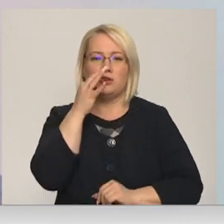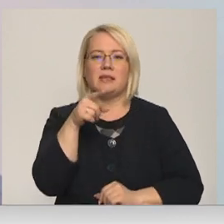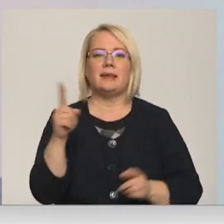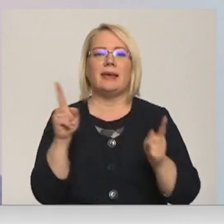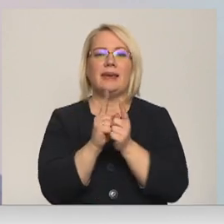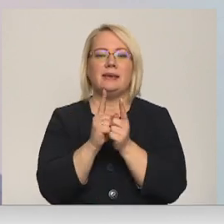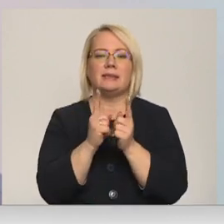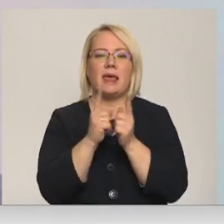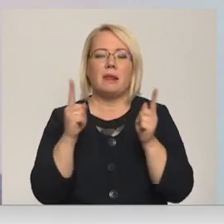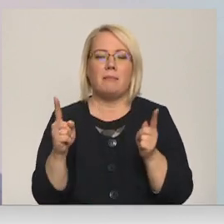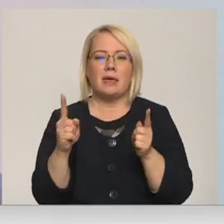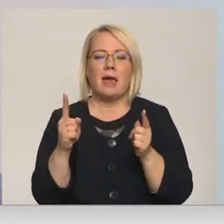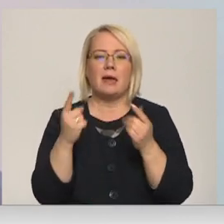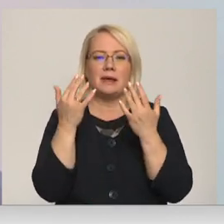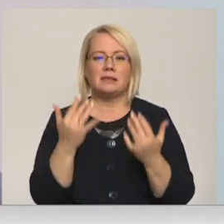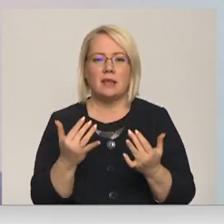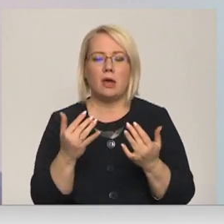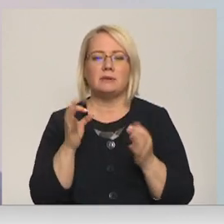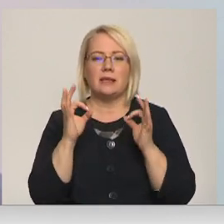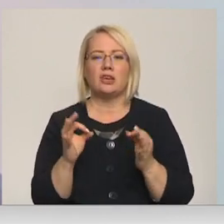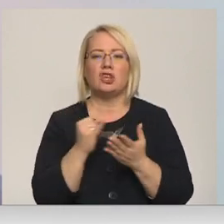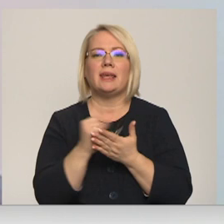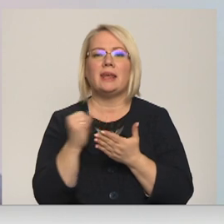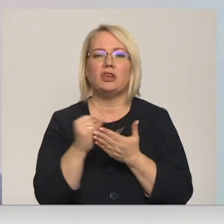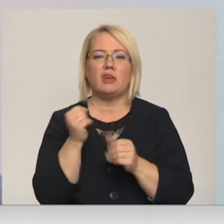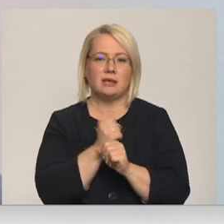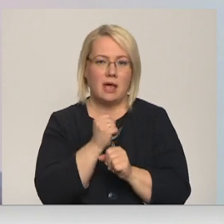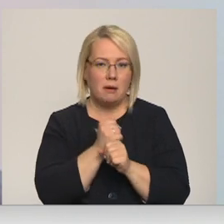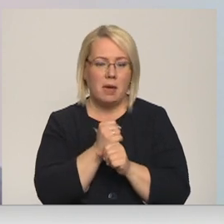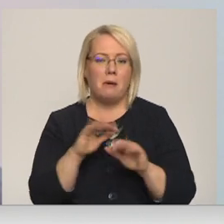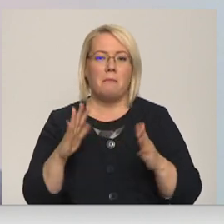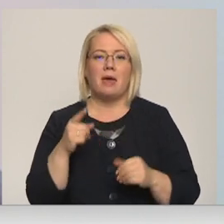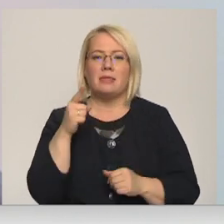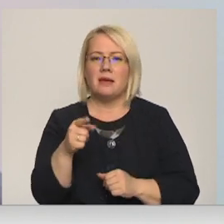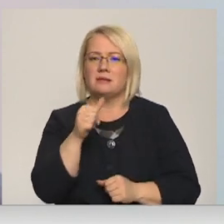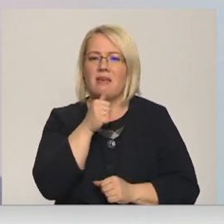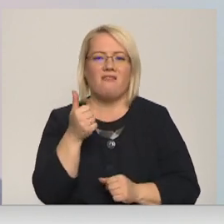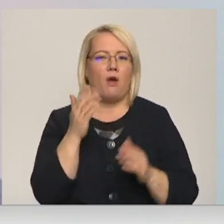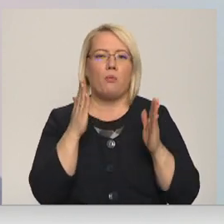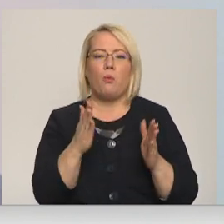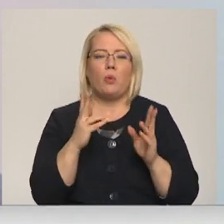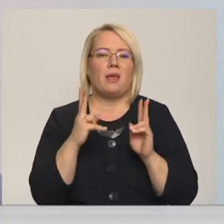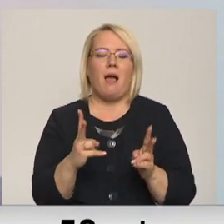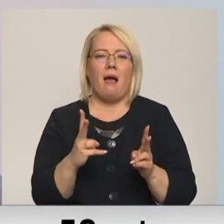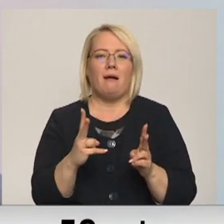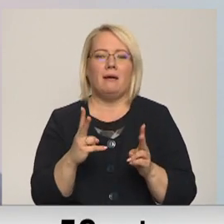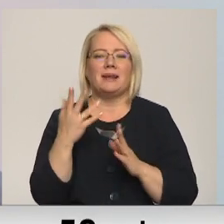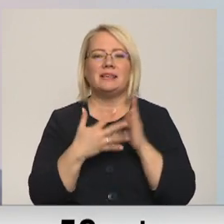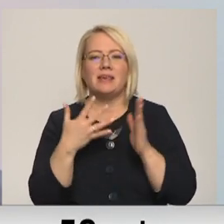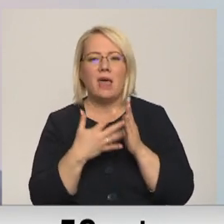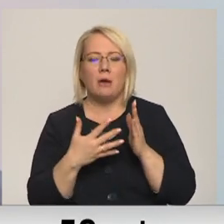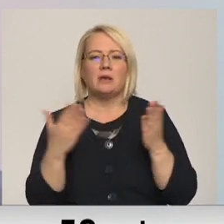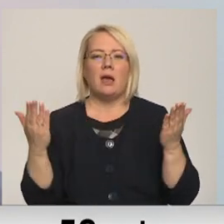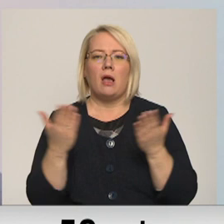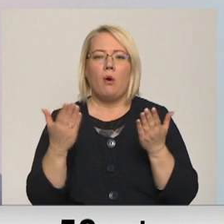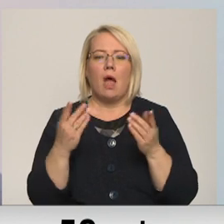tieši šiem tīrīšanas darbiem, bet tas noteikti nevar būt kā risinājums, ka vienkārši